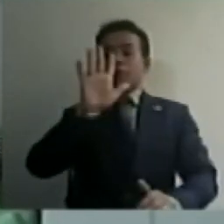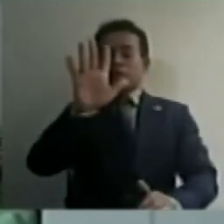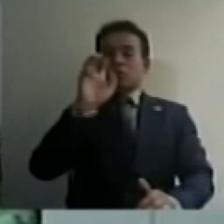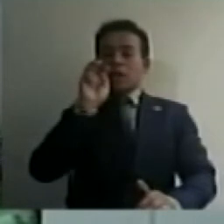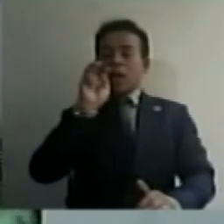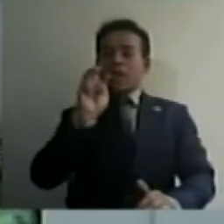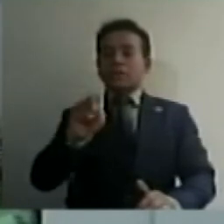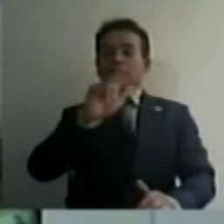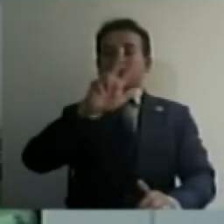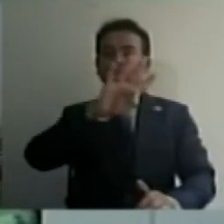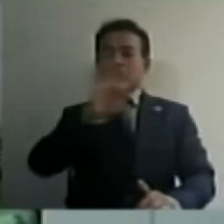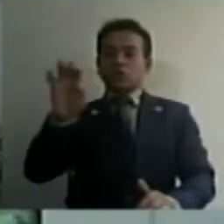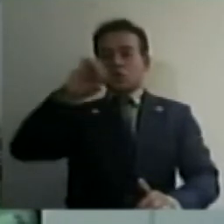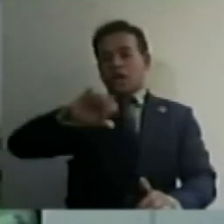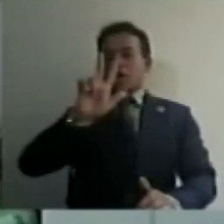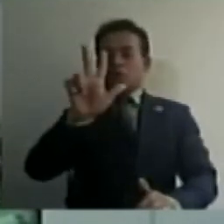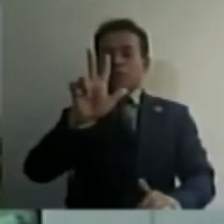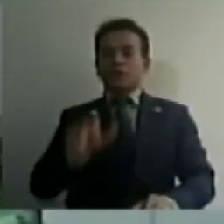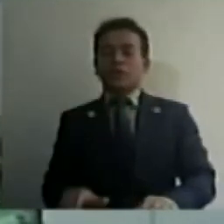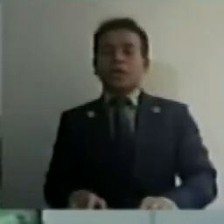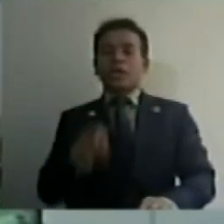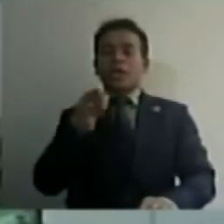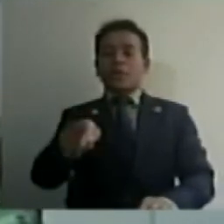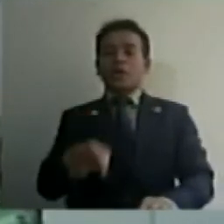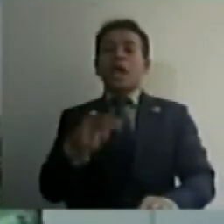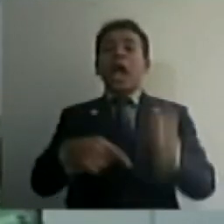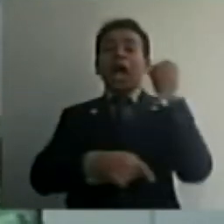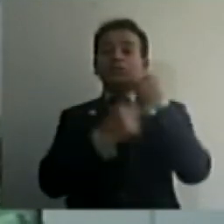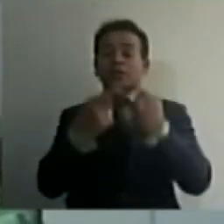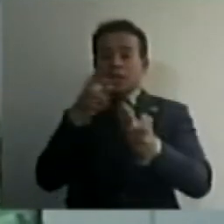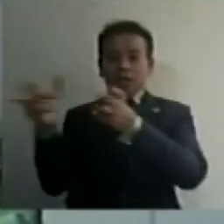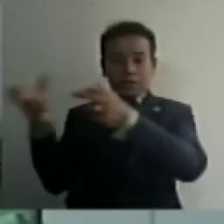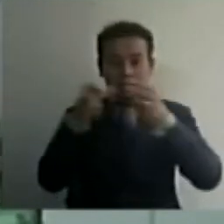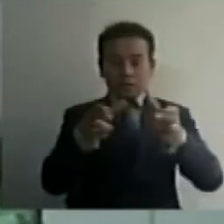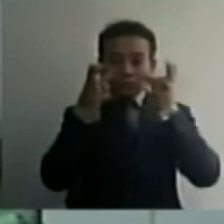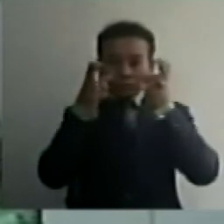প্রাতিষ্ঠানিক কোয়ারেন্টাইনে আছে গত 24 ঘন্টায় 484 জন, অদ্যাবধি